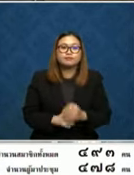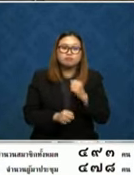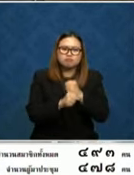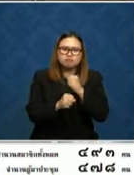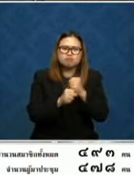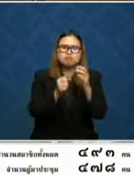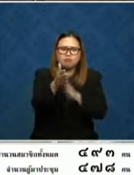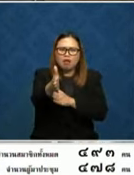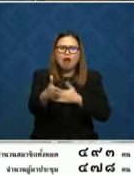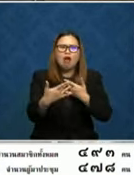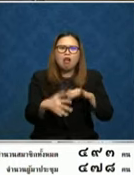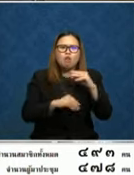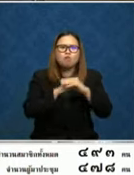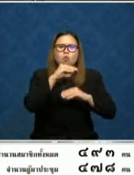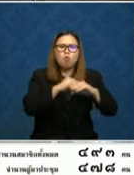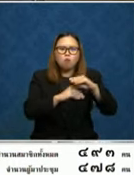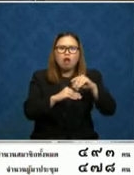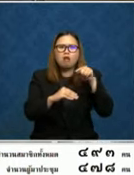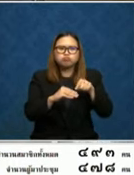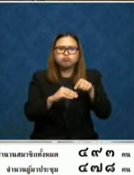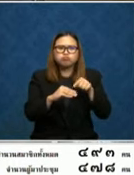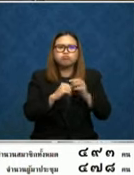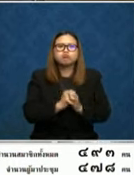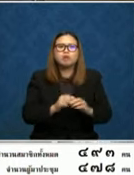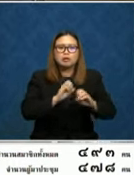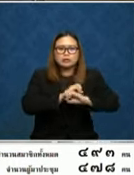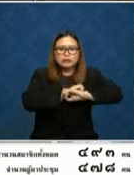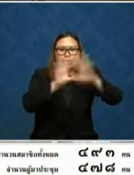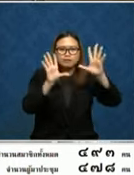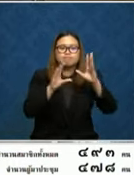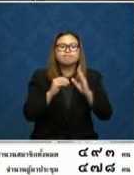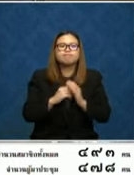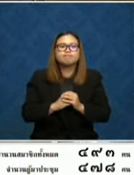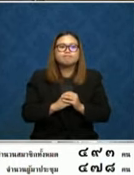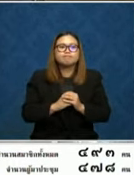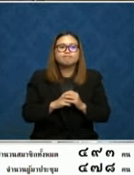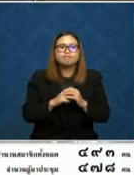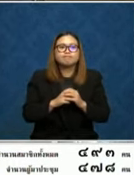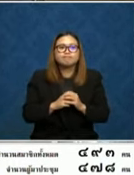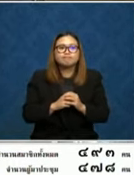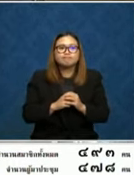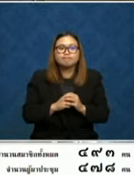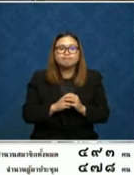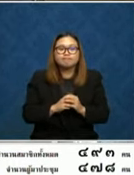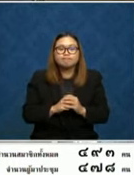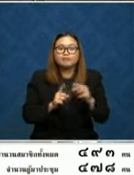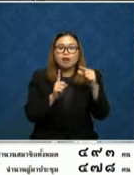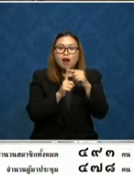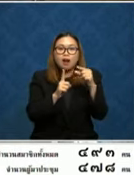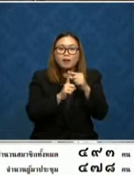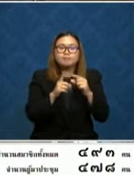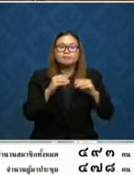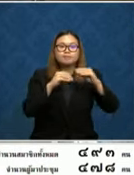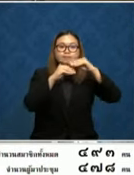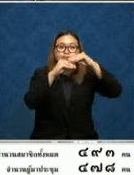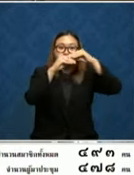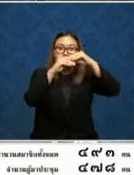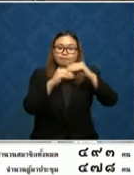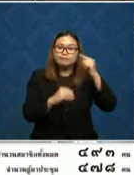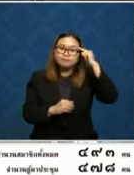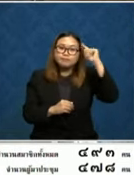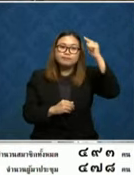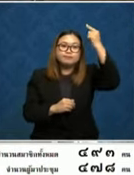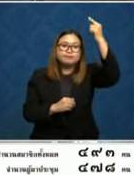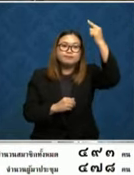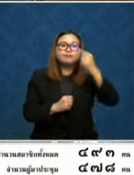ครงการเหล่านี้ครับมันก็จะมีความชัดเจนมากขึ้นมีความใส่คำว่าซอฟต์พาวเวอร์ใส่คำว่าสร้างสรรค์ไป